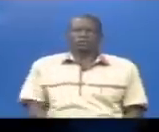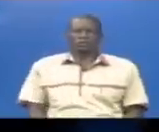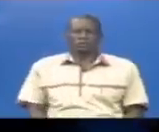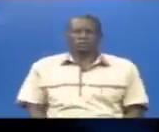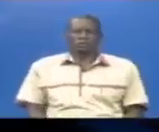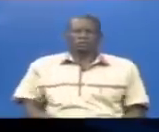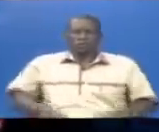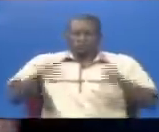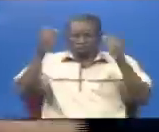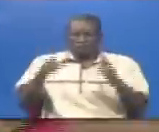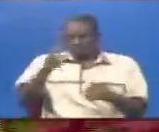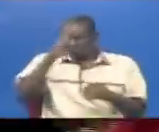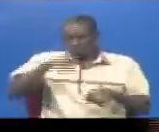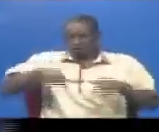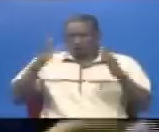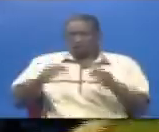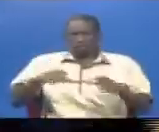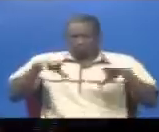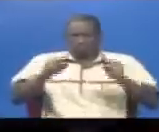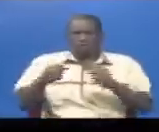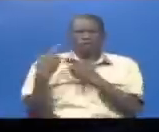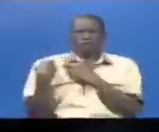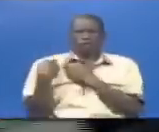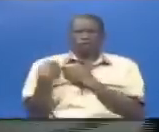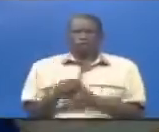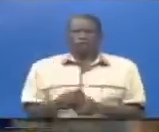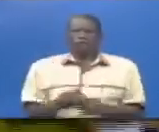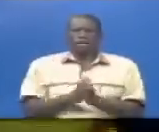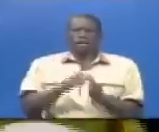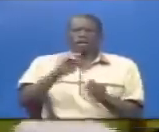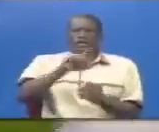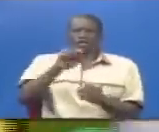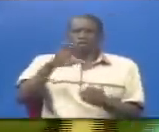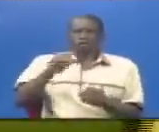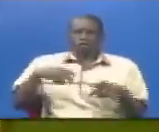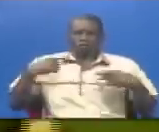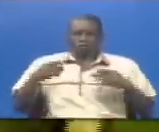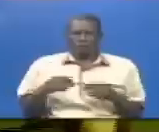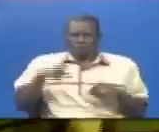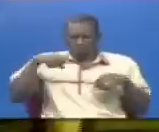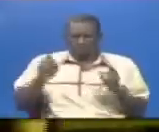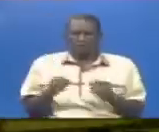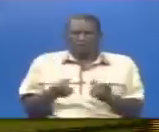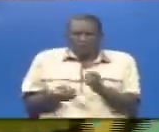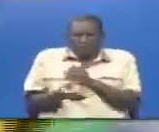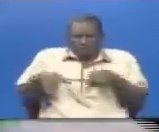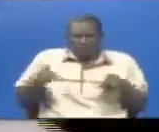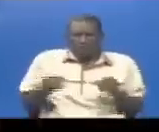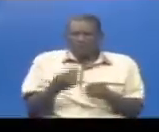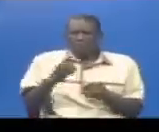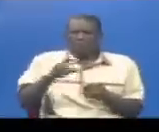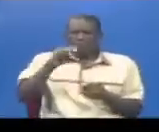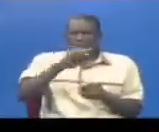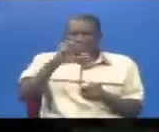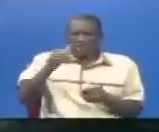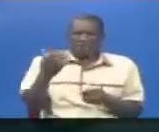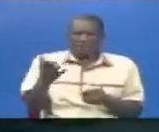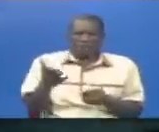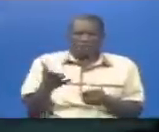Wale maafisa wa polisi wanachukua usukani. Wanaazimio wenyewe wamejieleza, na muona mbili Othiambo